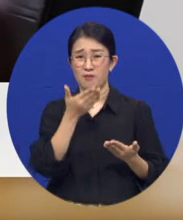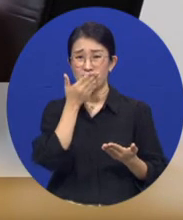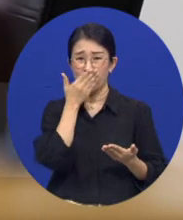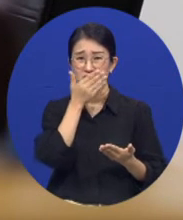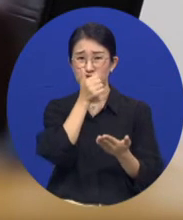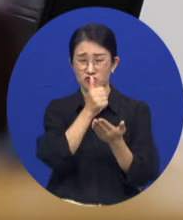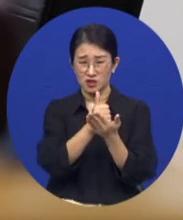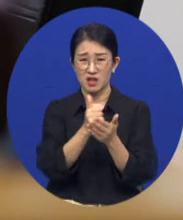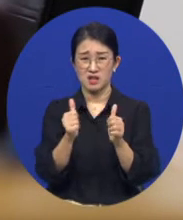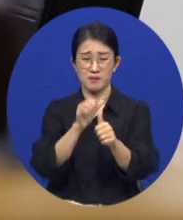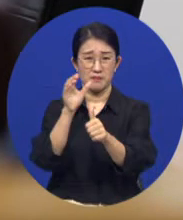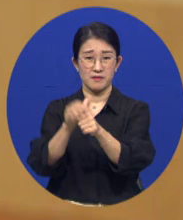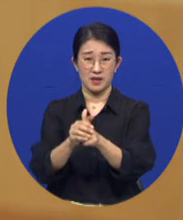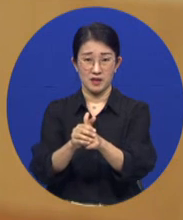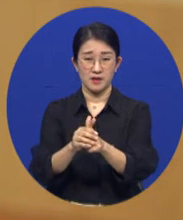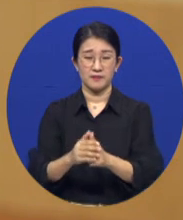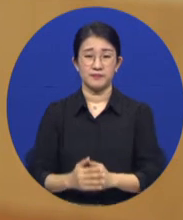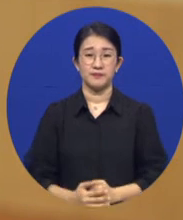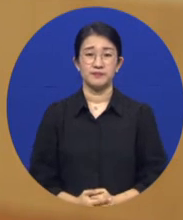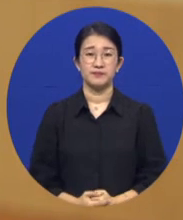재판에 넘겨졌습니다